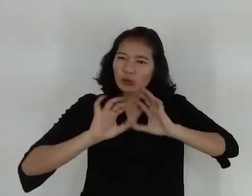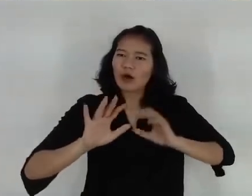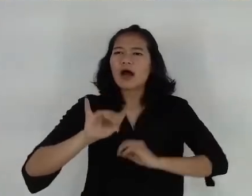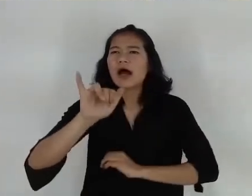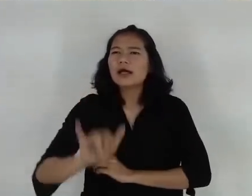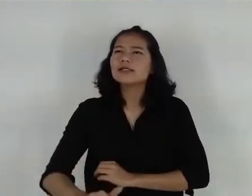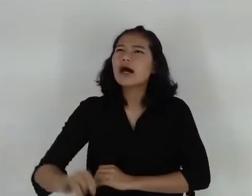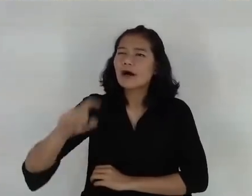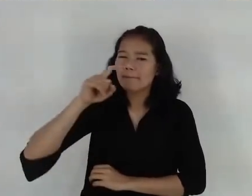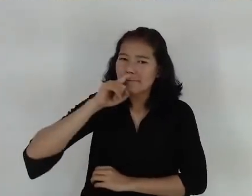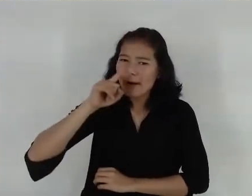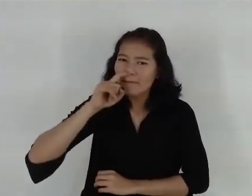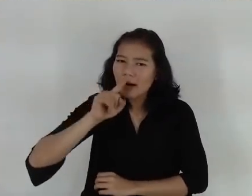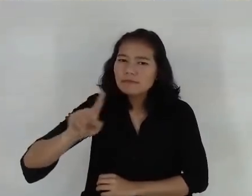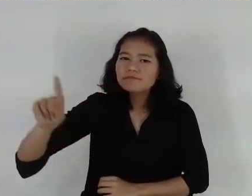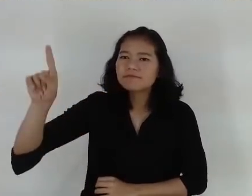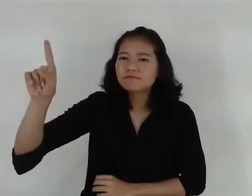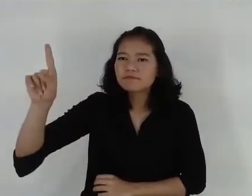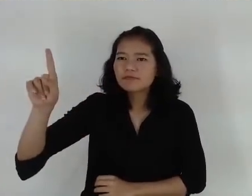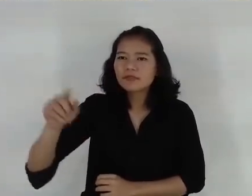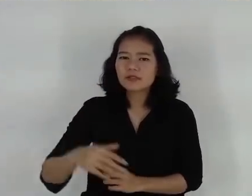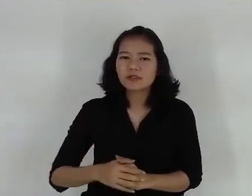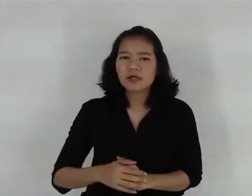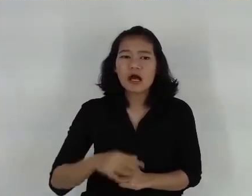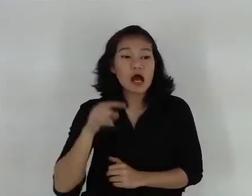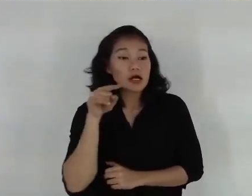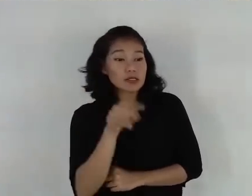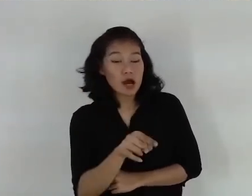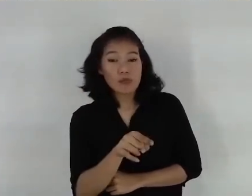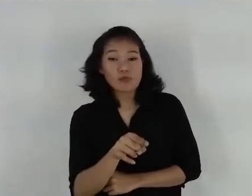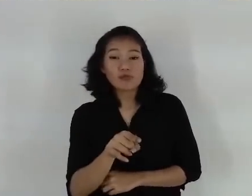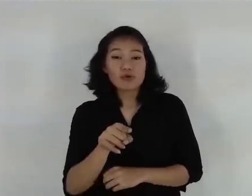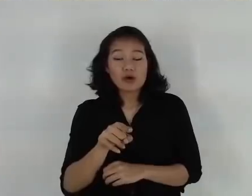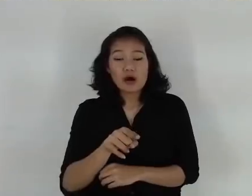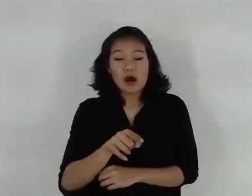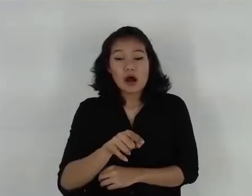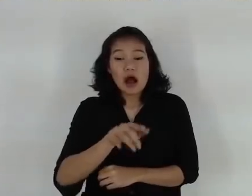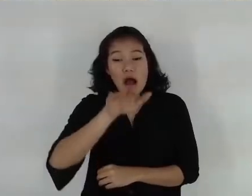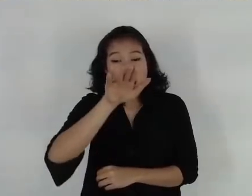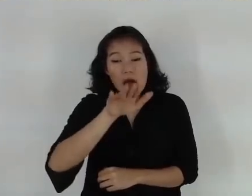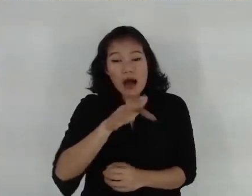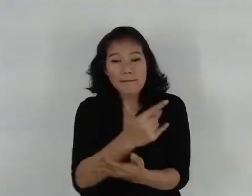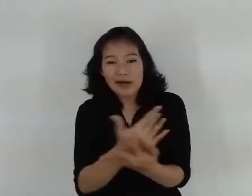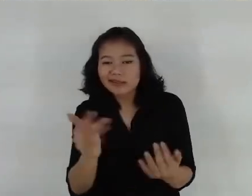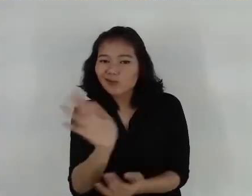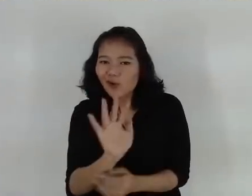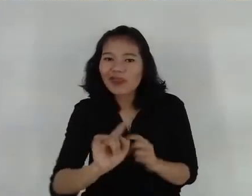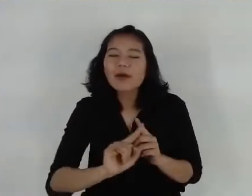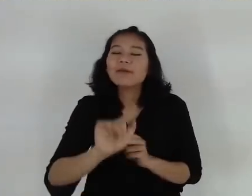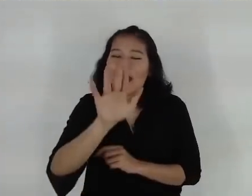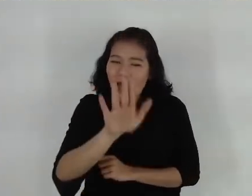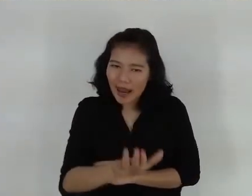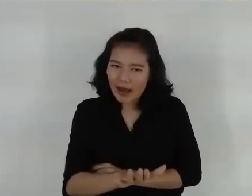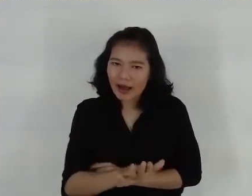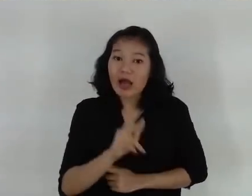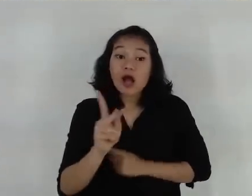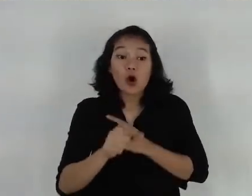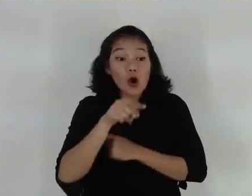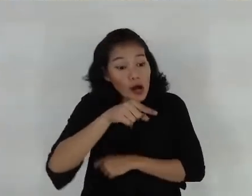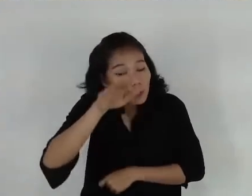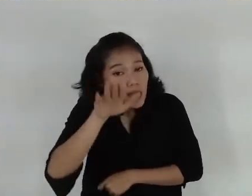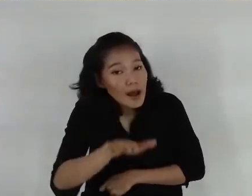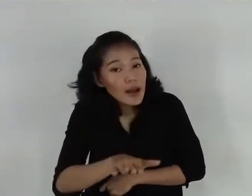Ya Bapa Jadi kamu bukan bagi hamba melainkan anak jikalau kamu